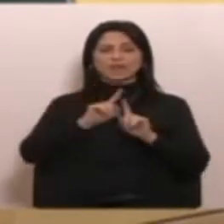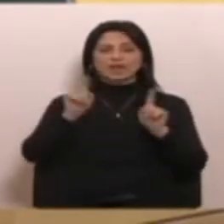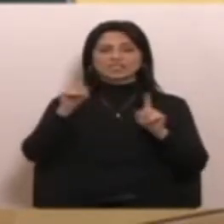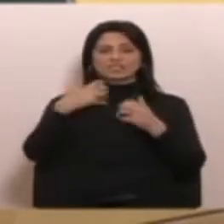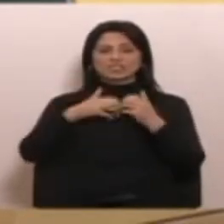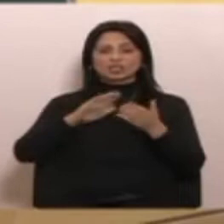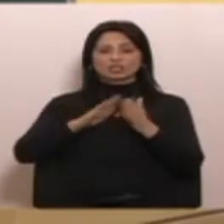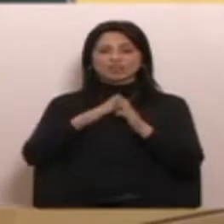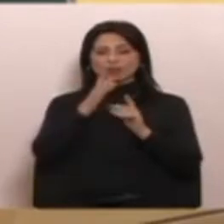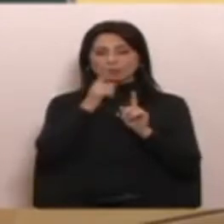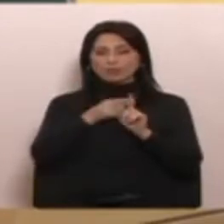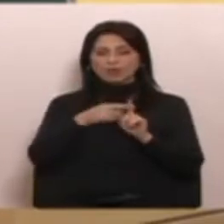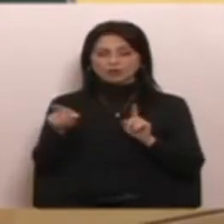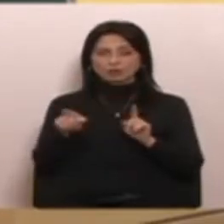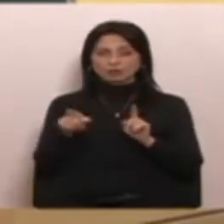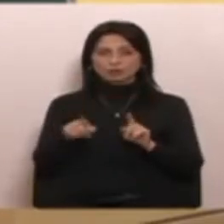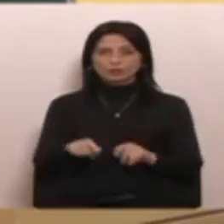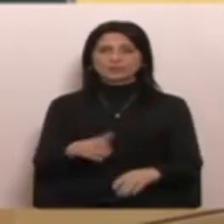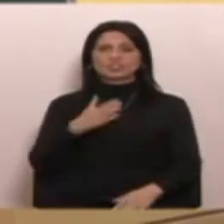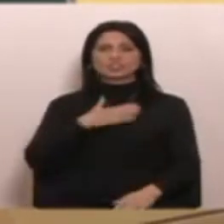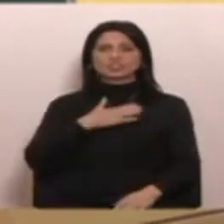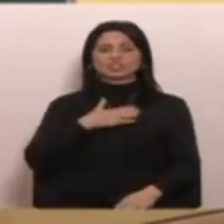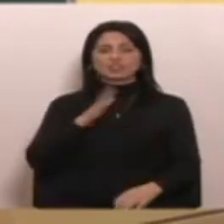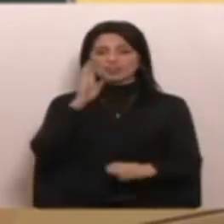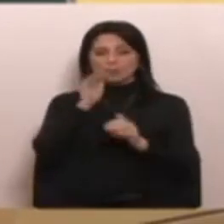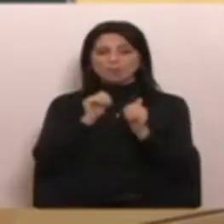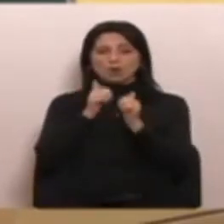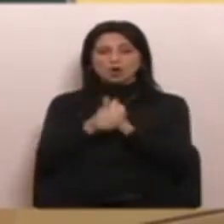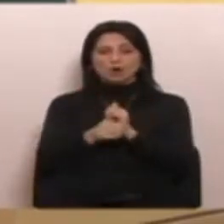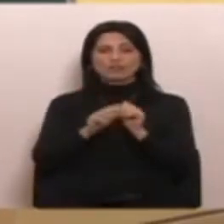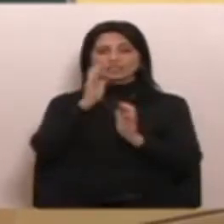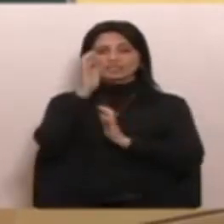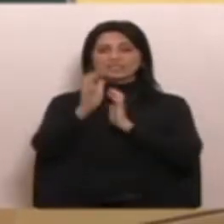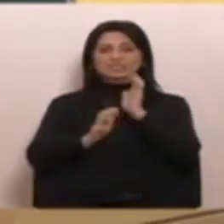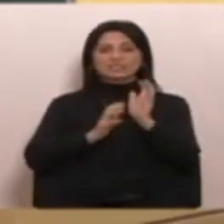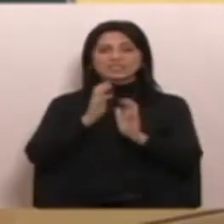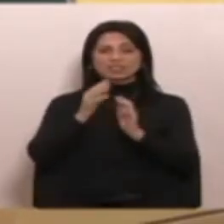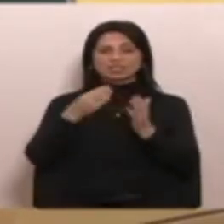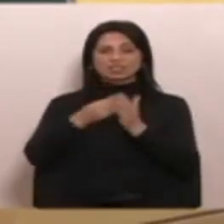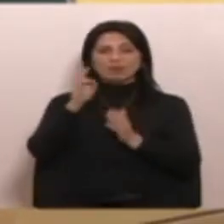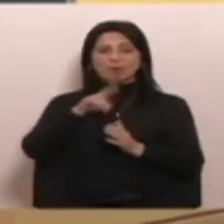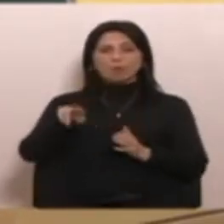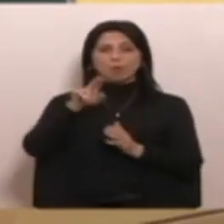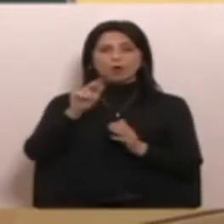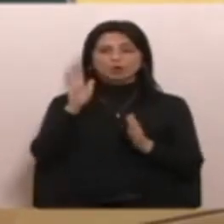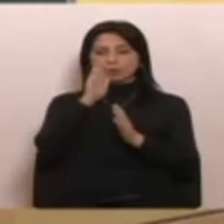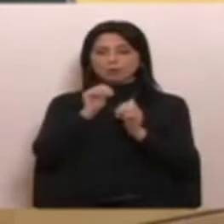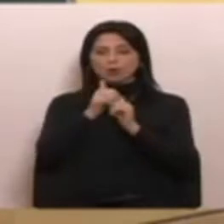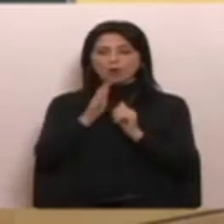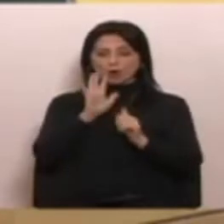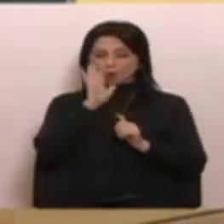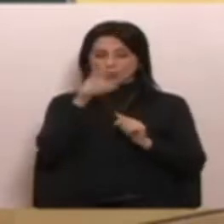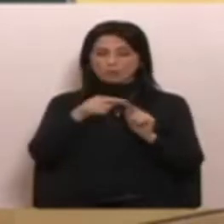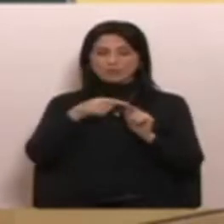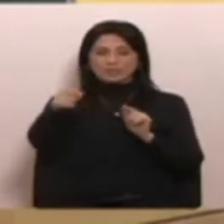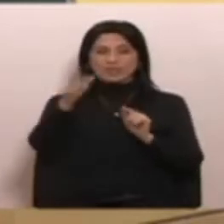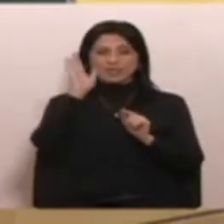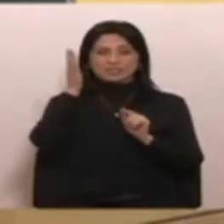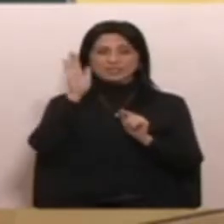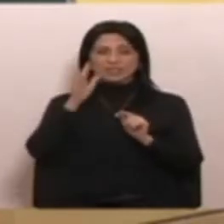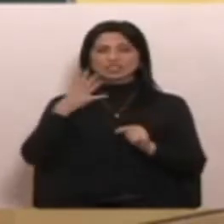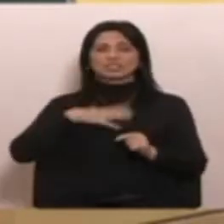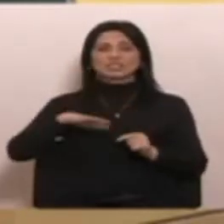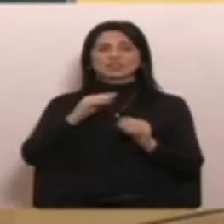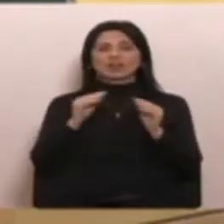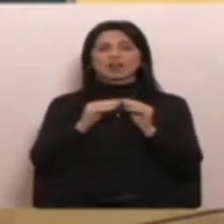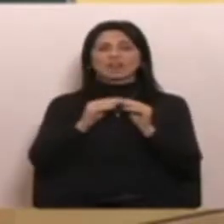საშუალოვადიან პერიოდში. ჩვენი პროგნოზით და საერთაშორისო სავალუტო ფონდის პროგნოზით უახლოეს 5 წელიწადში საქართველო